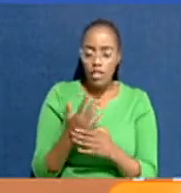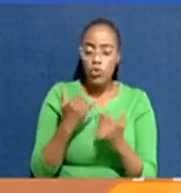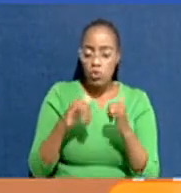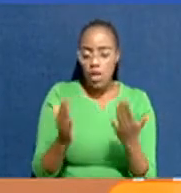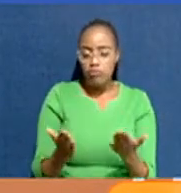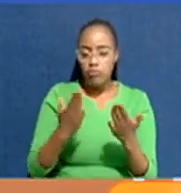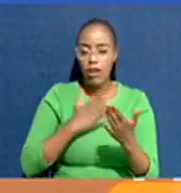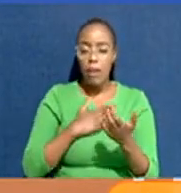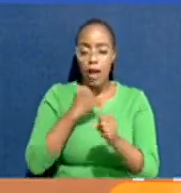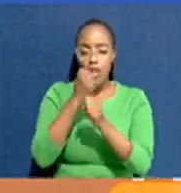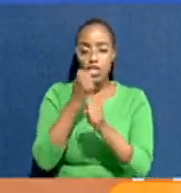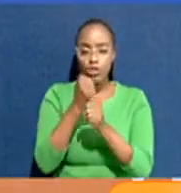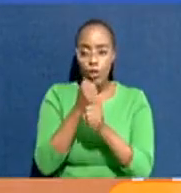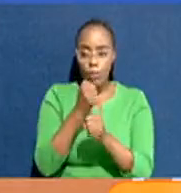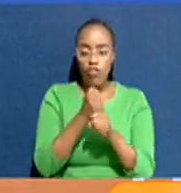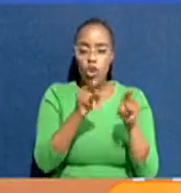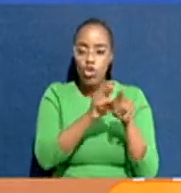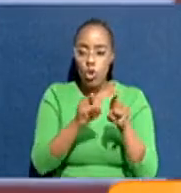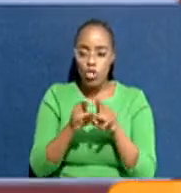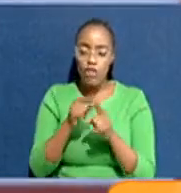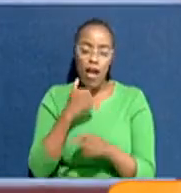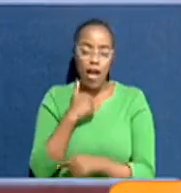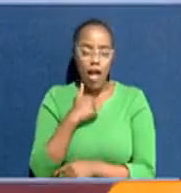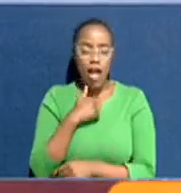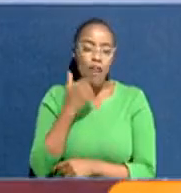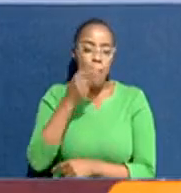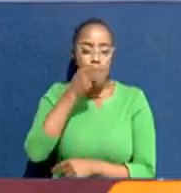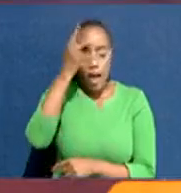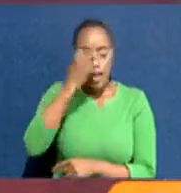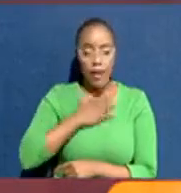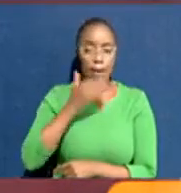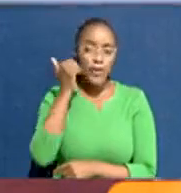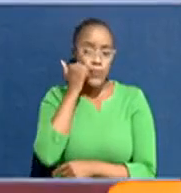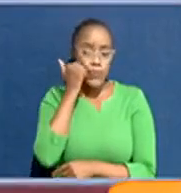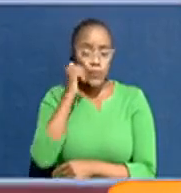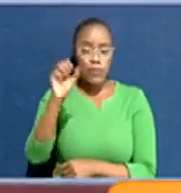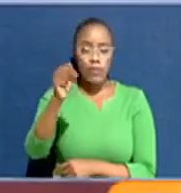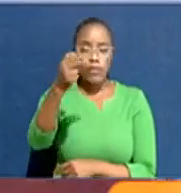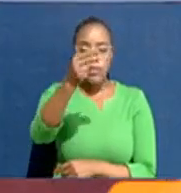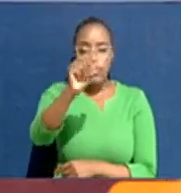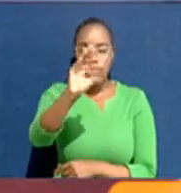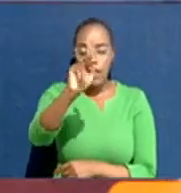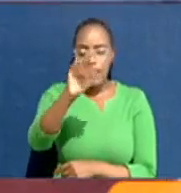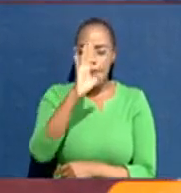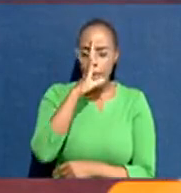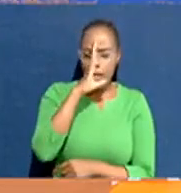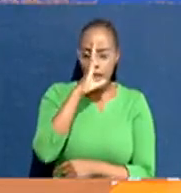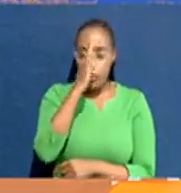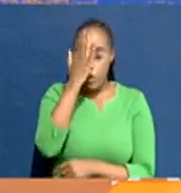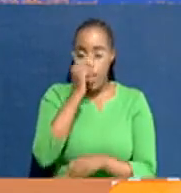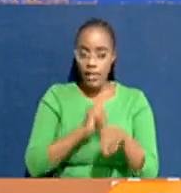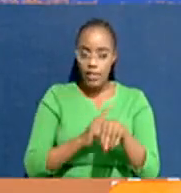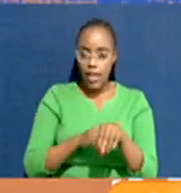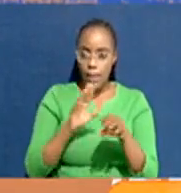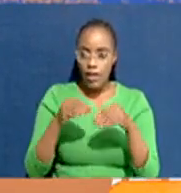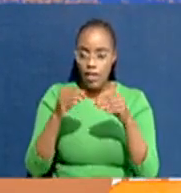yangu kidogo. I have also a sick parent in my house that I take care of. Shabiki, nilikuwa pia na doubt Shabiki, especially when you